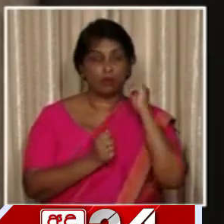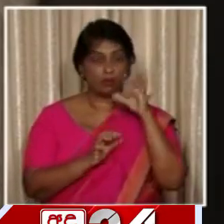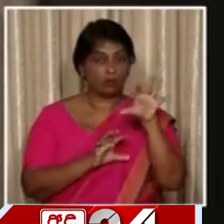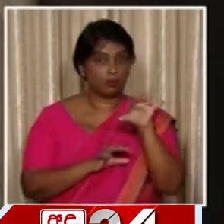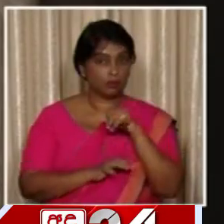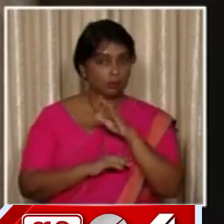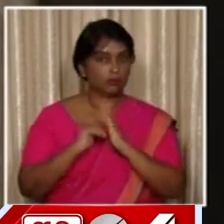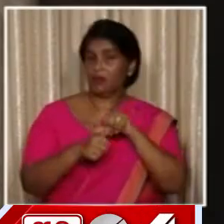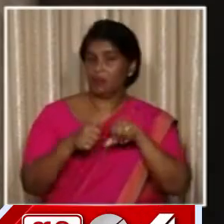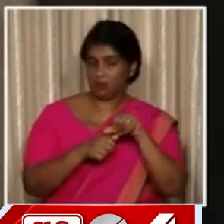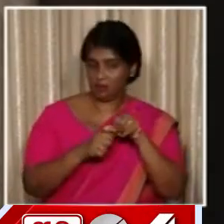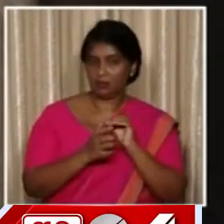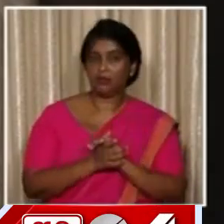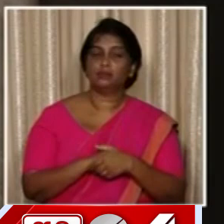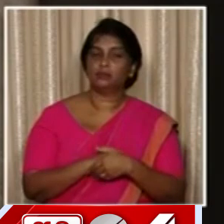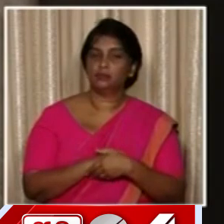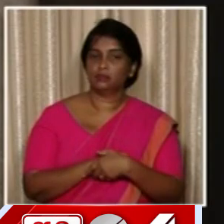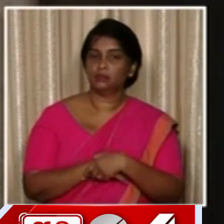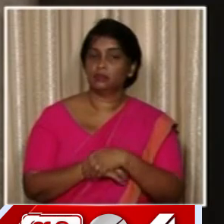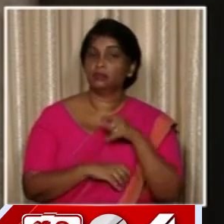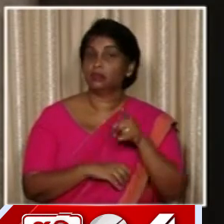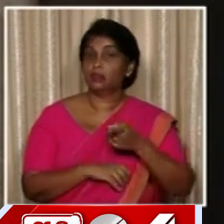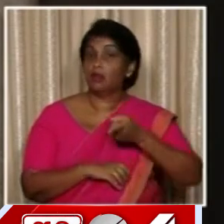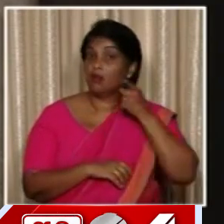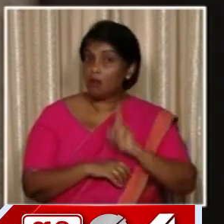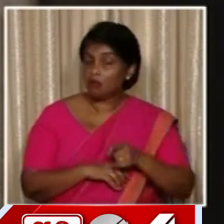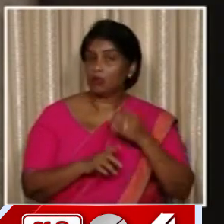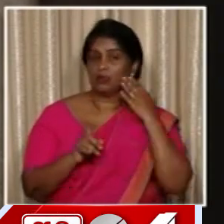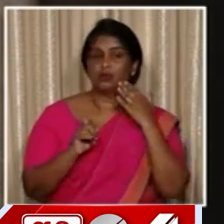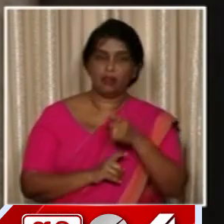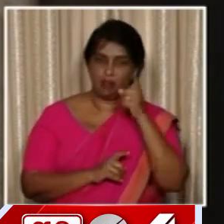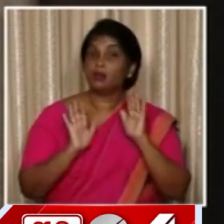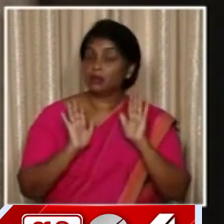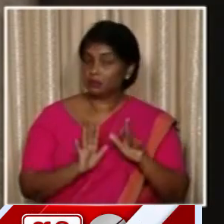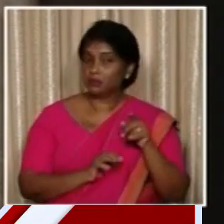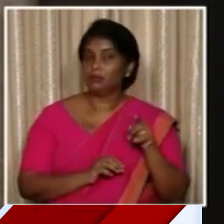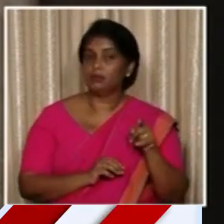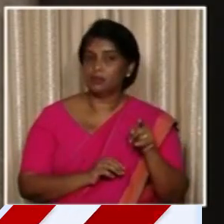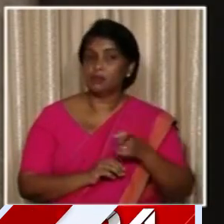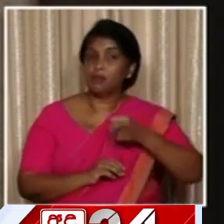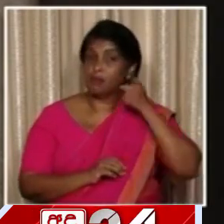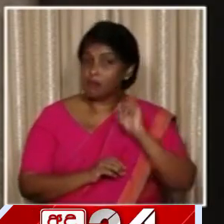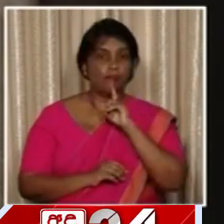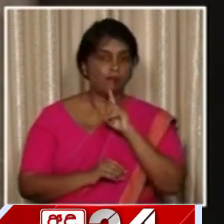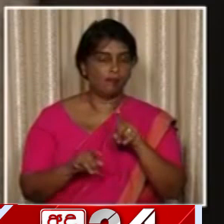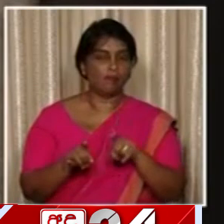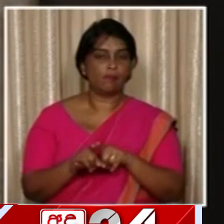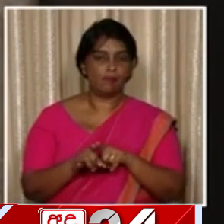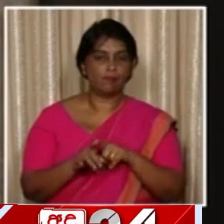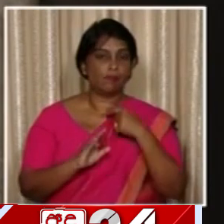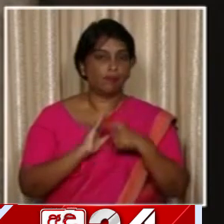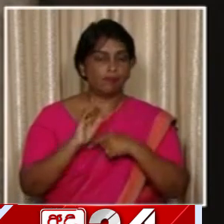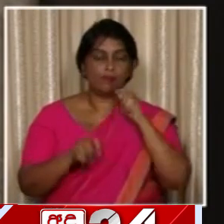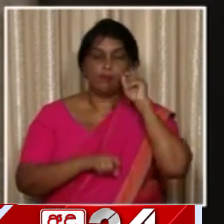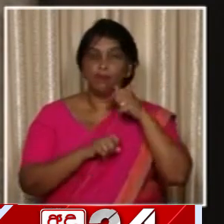කිරීමේ ක්‍රියාවලියේදී සඳහන් වුණා ඒ අනුමත වීම පිළිබඳව ඒක සත්‍යයක්. නමුත් ඒ අනුමත උනායි කිව්ව හැටියේ රටේම